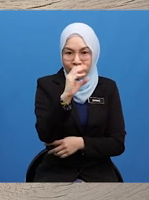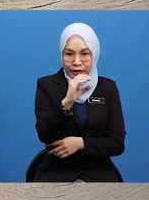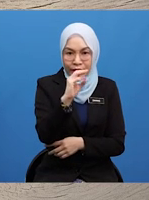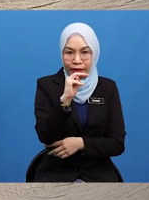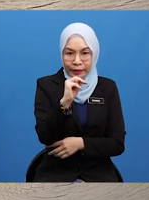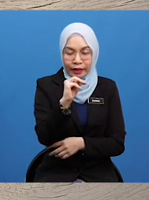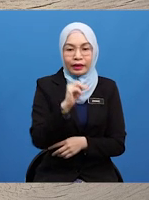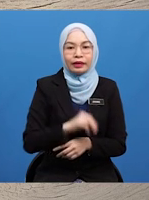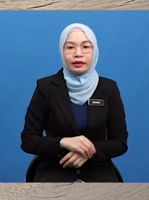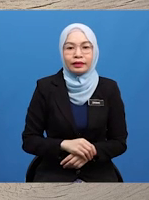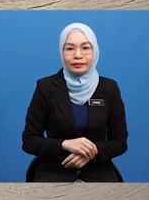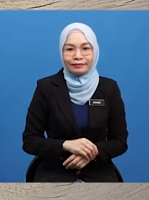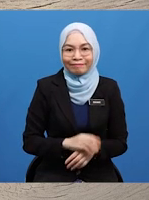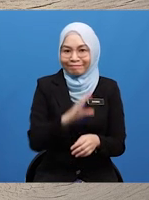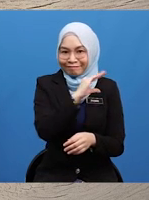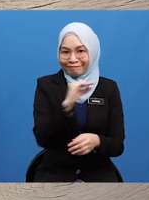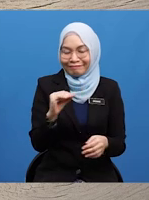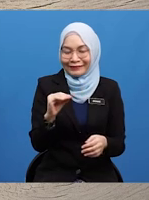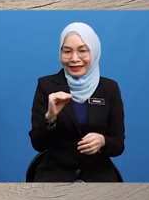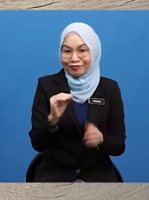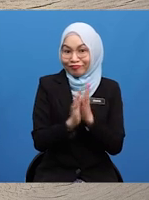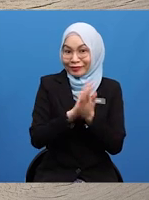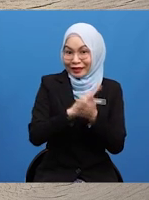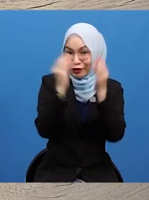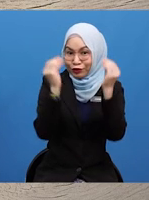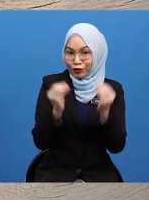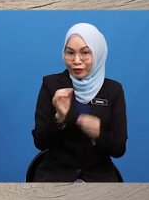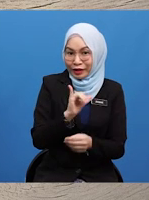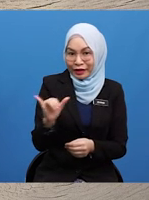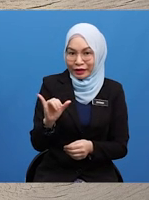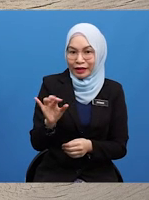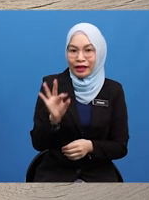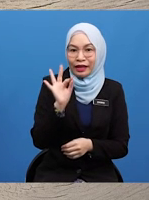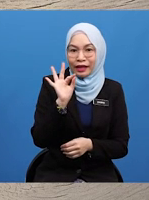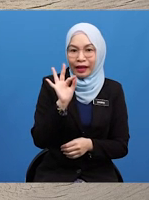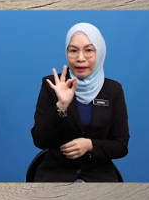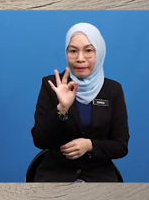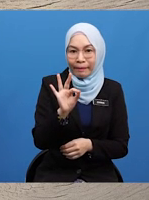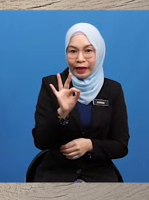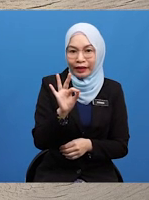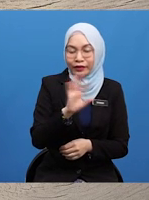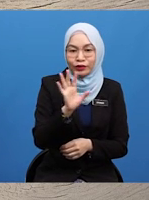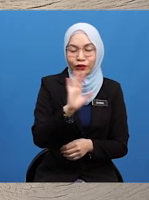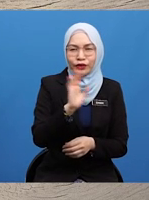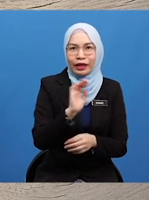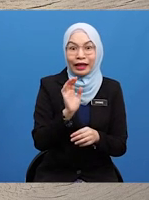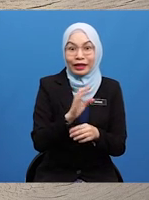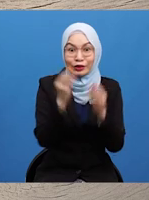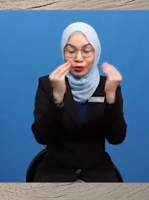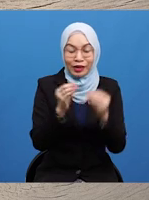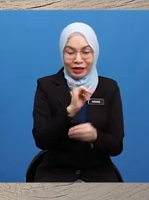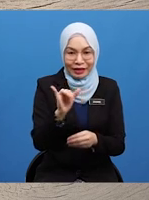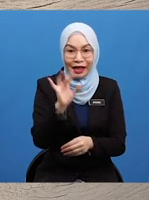ukuran tinggi. Jawapannya ialah 8 cm padu. Oleh itu,